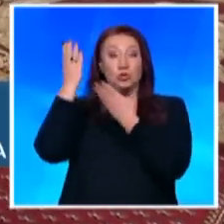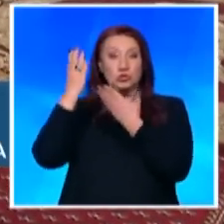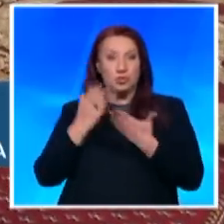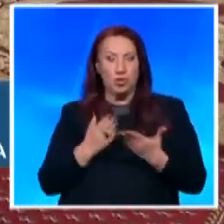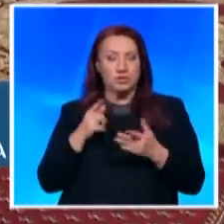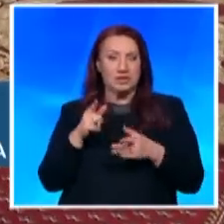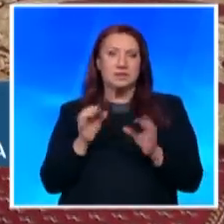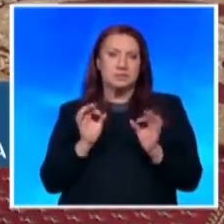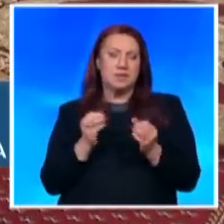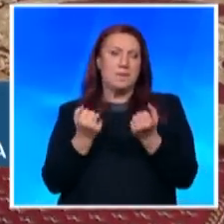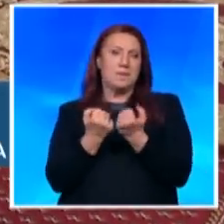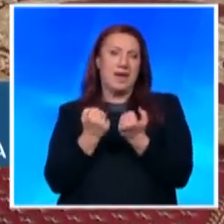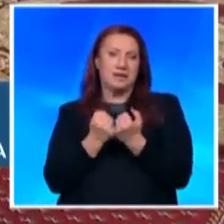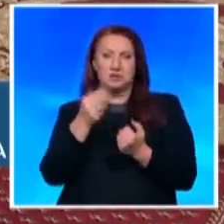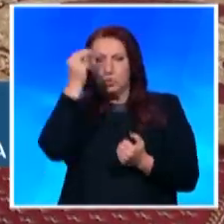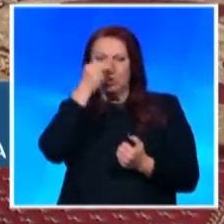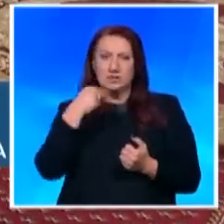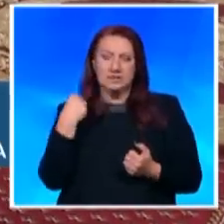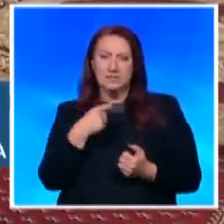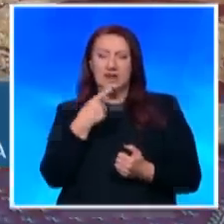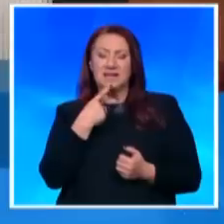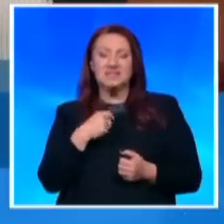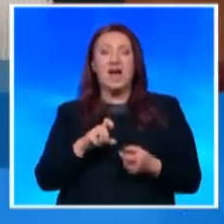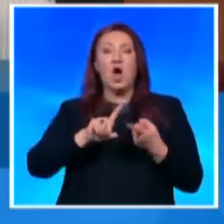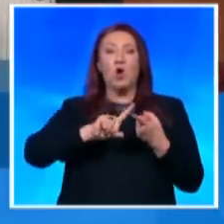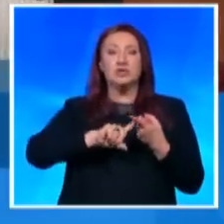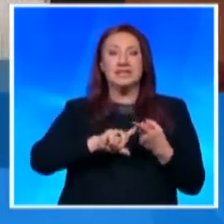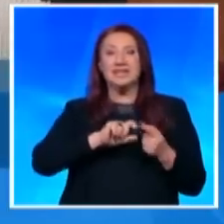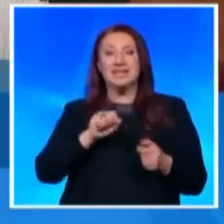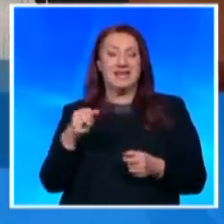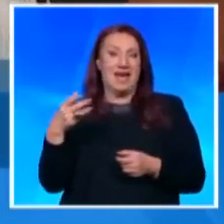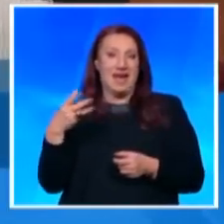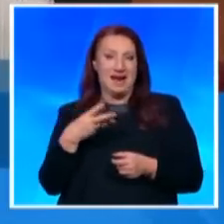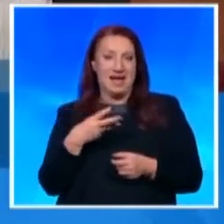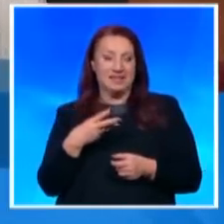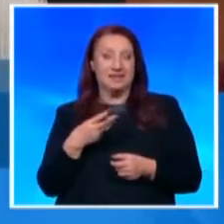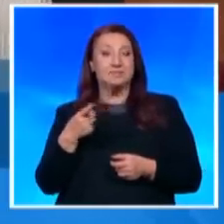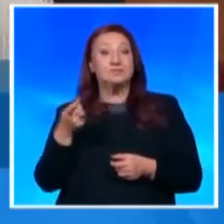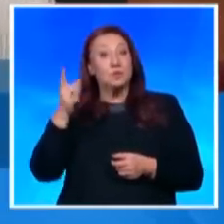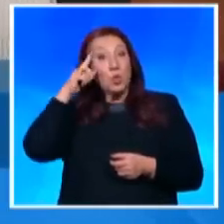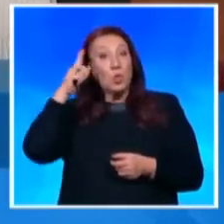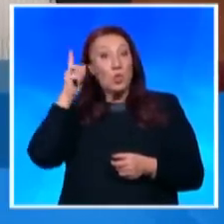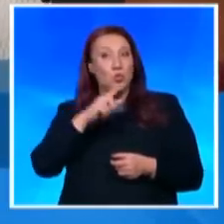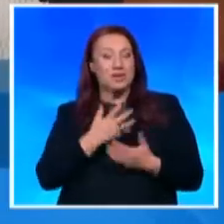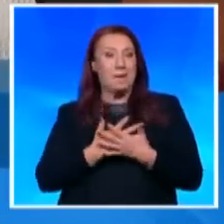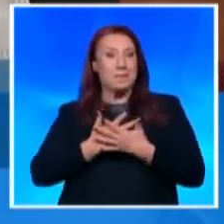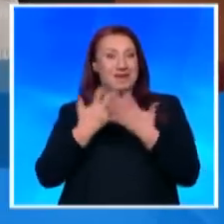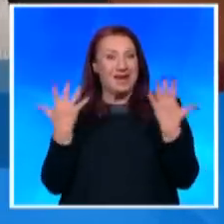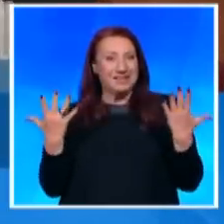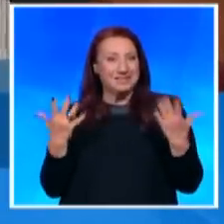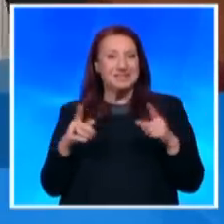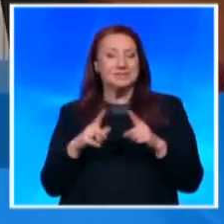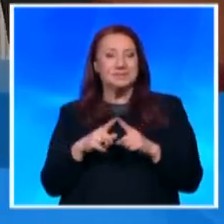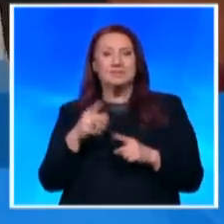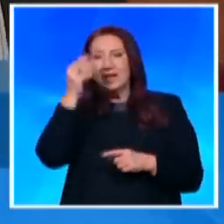който носи името на светите равноапостолни Константин и Елена, чиято памет честваме утре. Освен това, храмът наистина става на